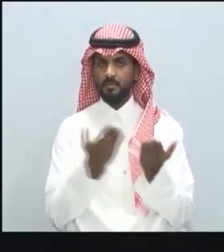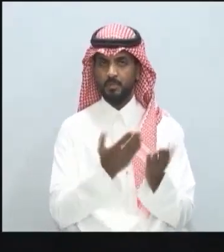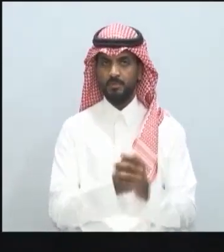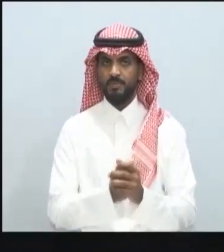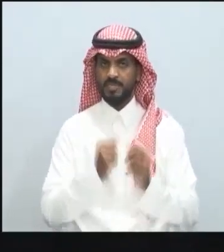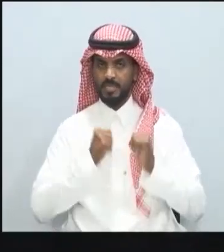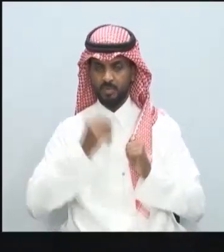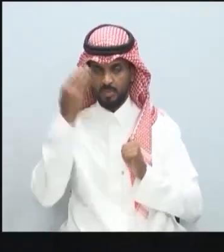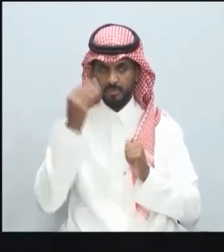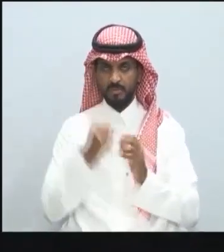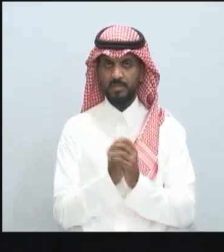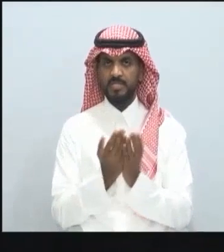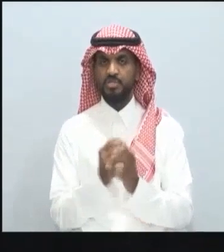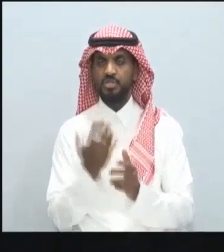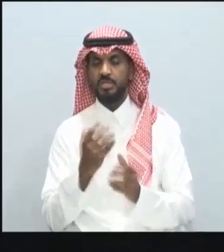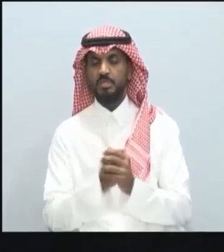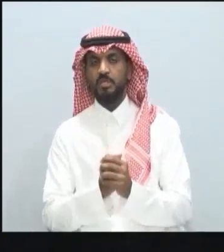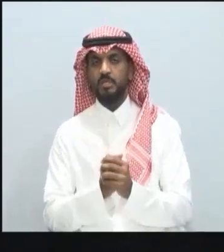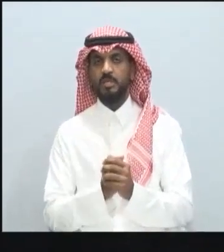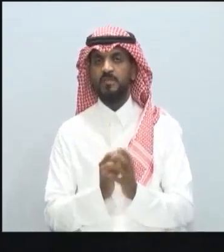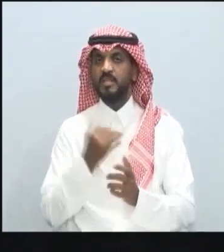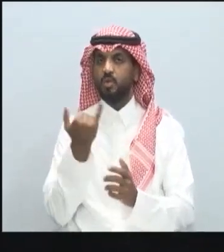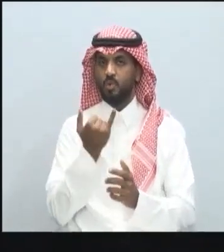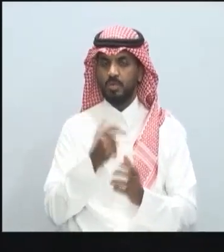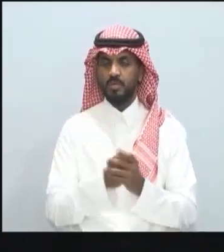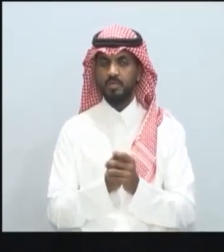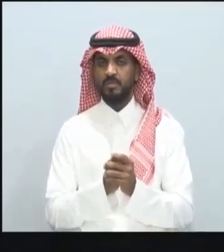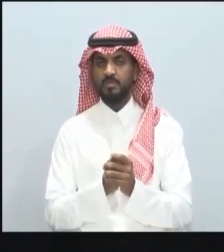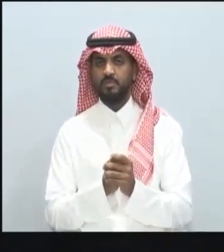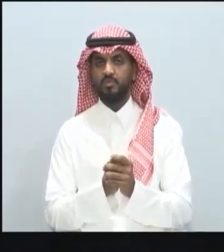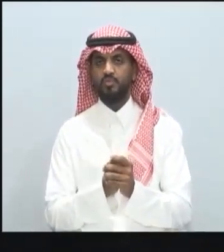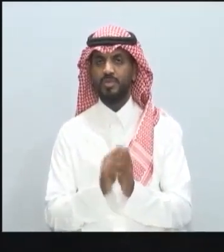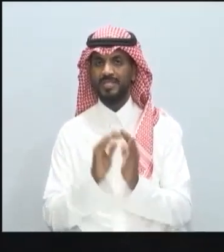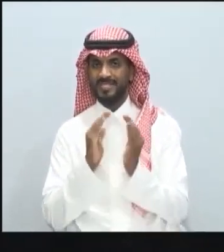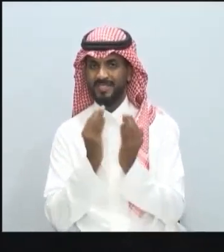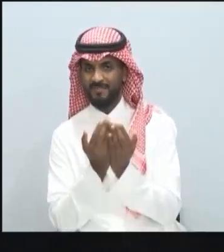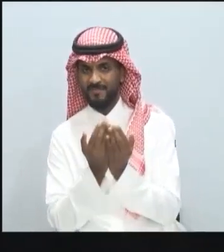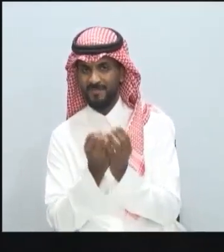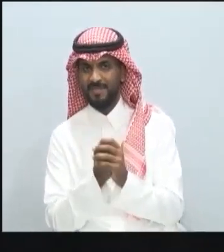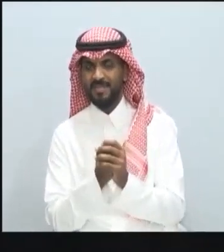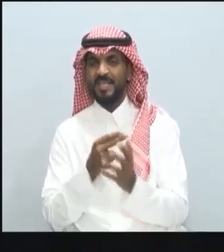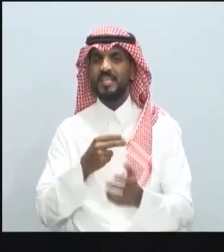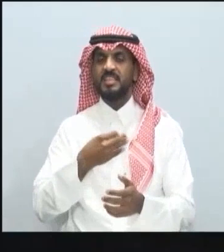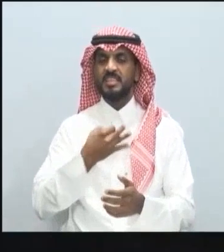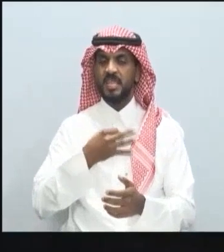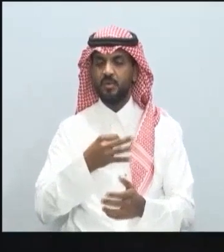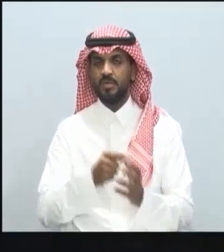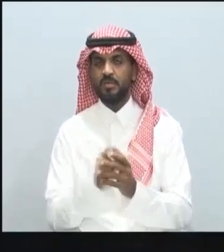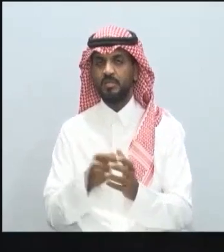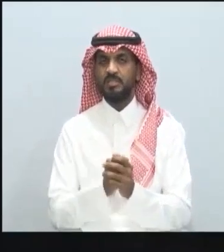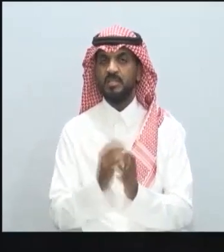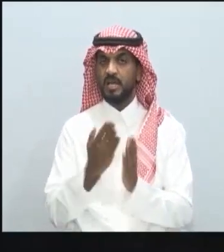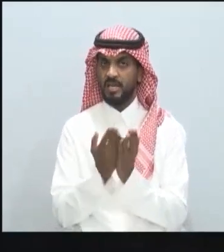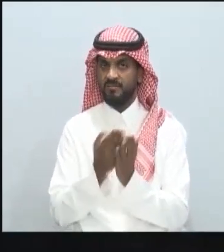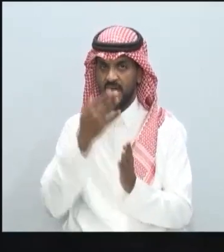اعزائي الطلاب والطالبات في درس جديد من دروس الكفايات اللغويه للصف الثاني الثانوي كنا قد بدانا في الدرس الماضي بالحديث عن الكفايه